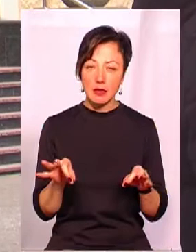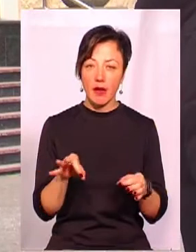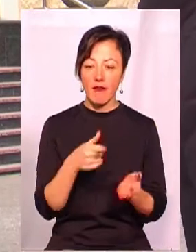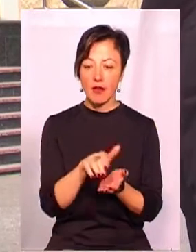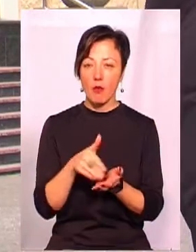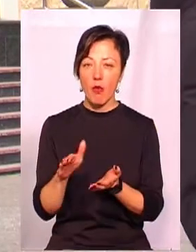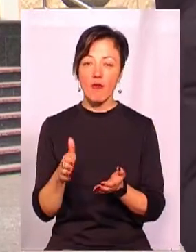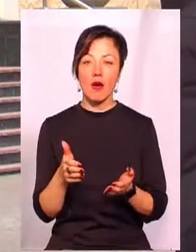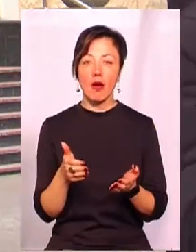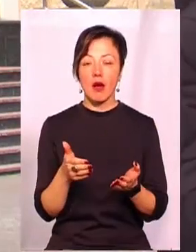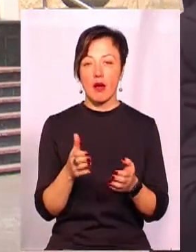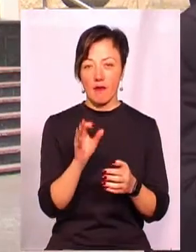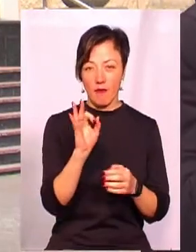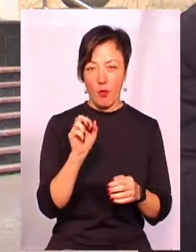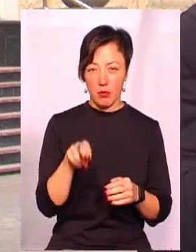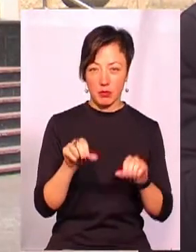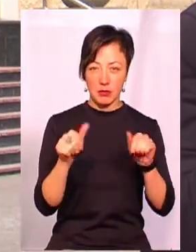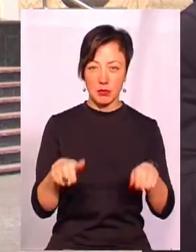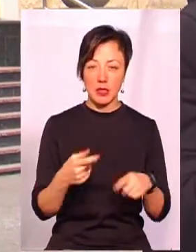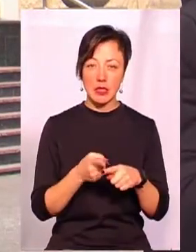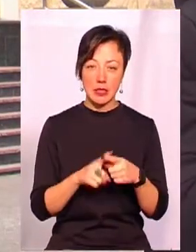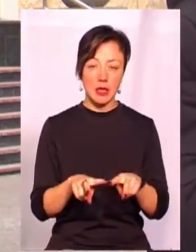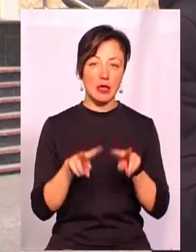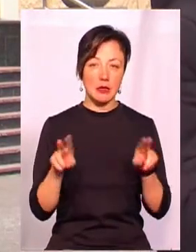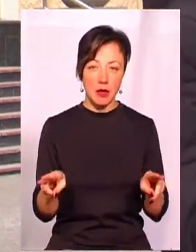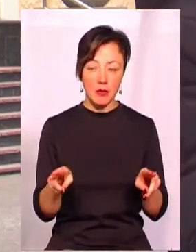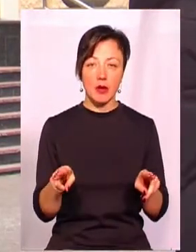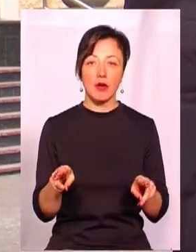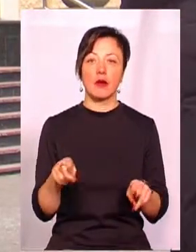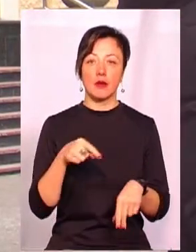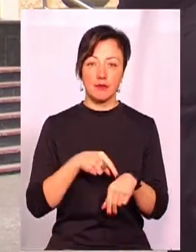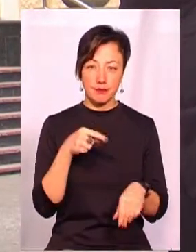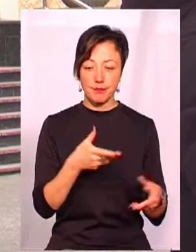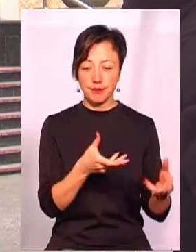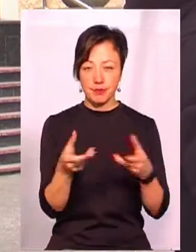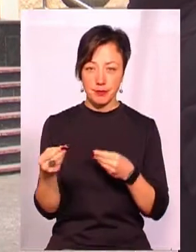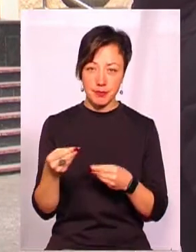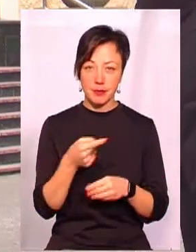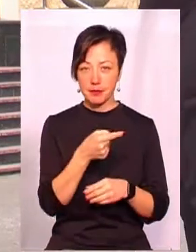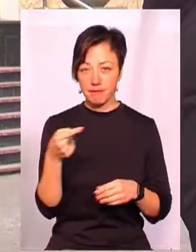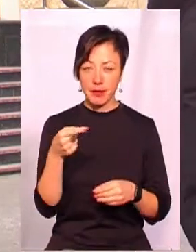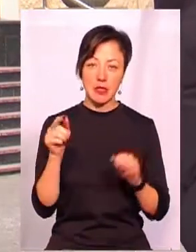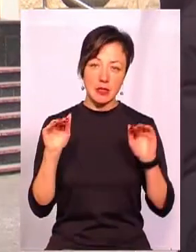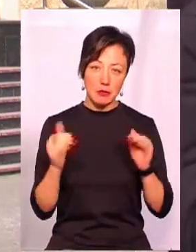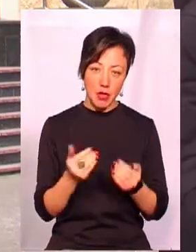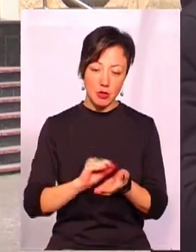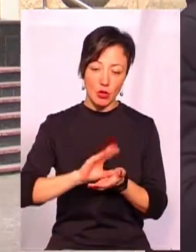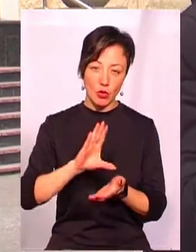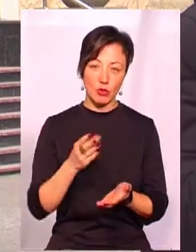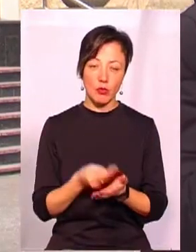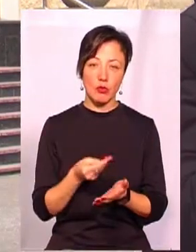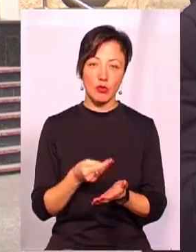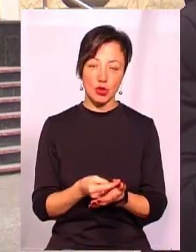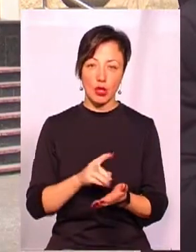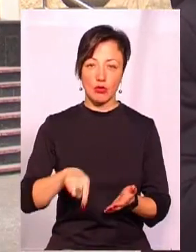відмова від фізичної особи підприємців, і це так само вдарить на наше місто зменшенням надходжень єдиного